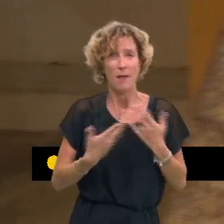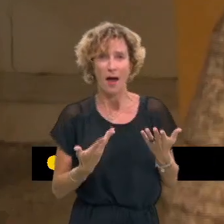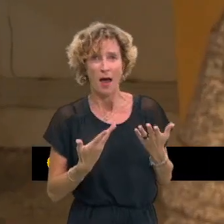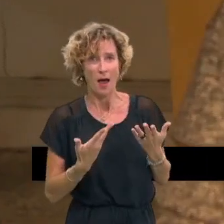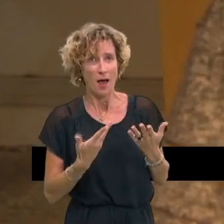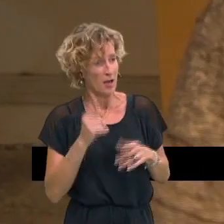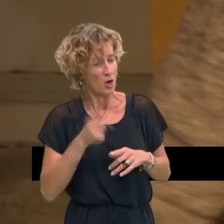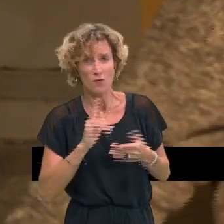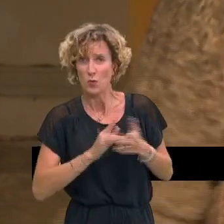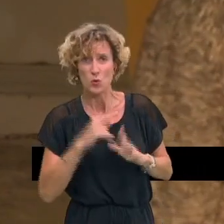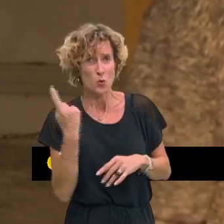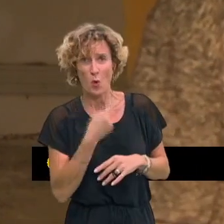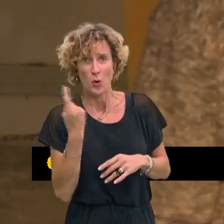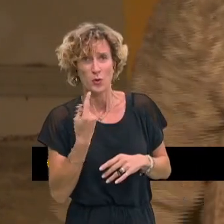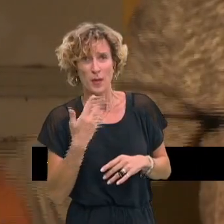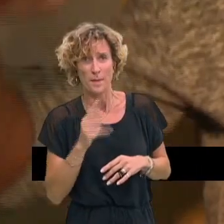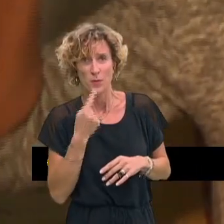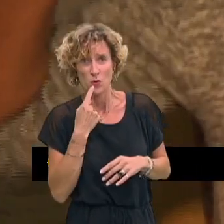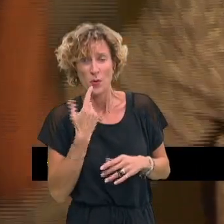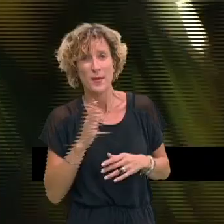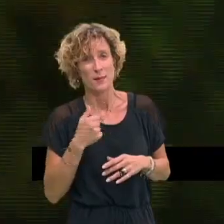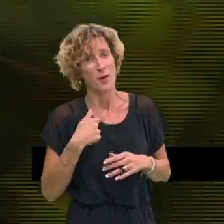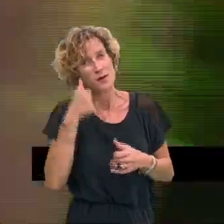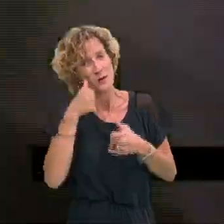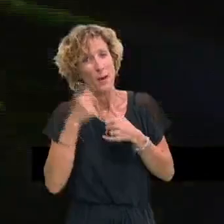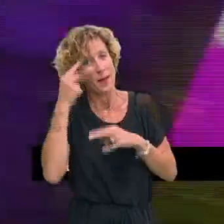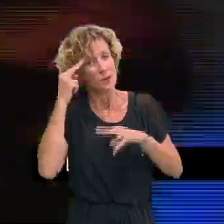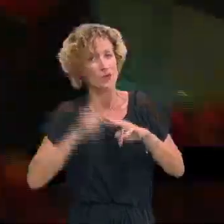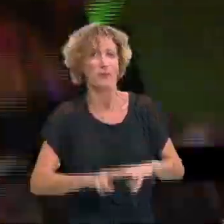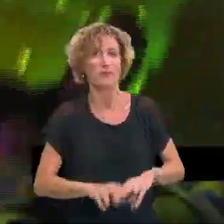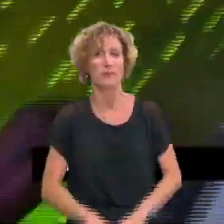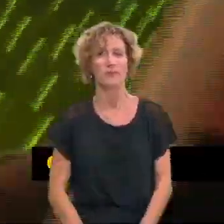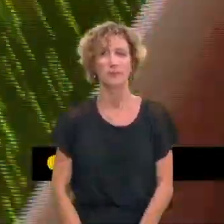Non, il en faut pour tous les goûts, mais ça rappelle des souvenirs, quoi. Voilà.